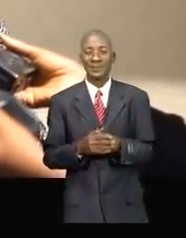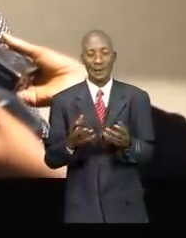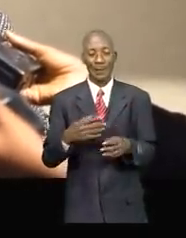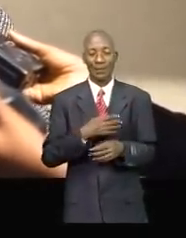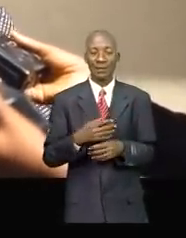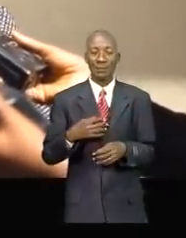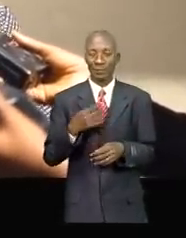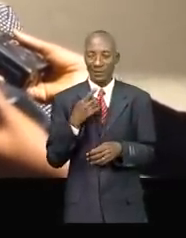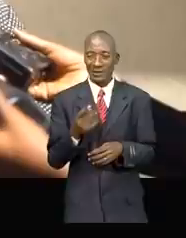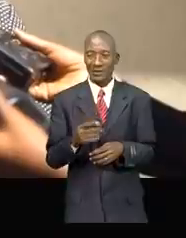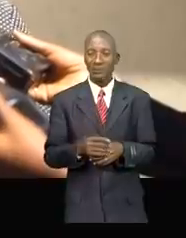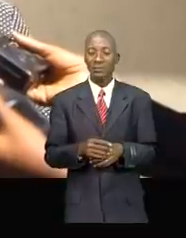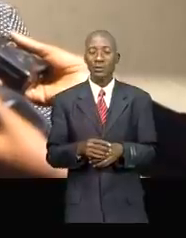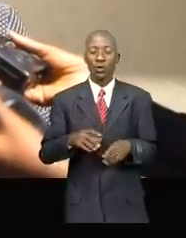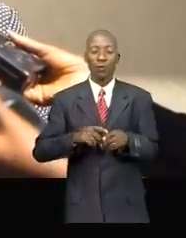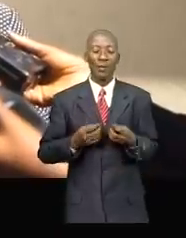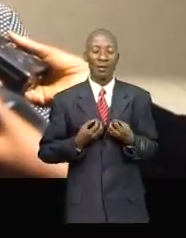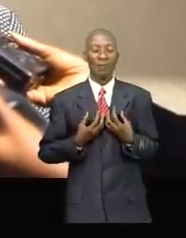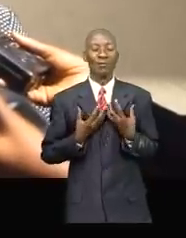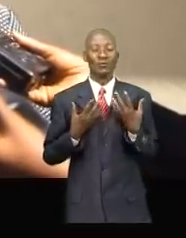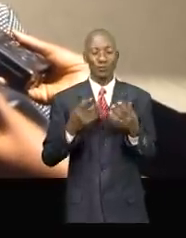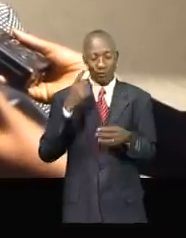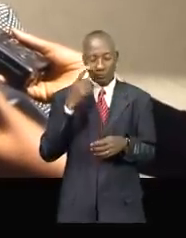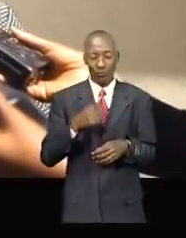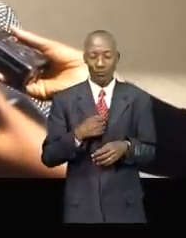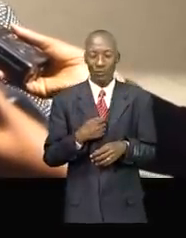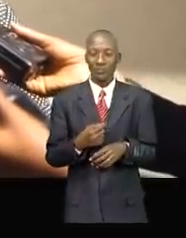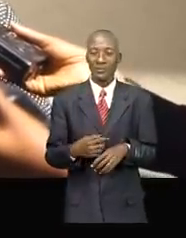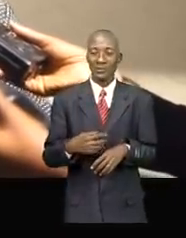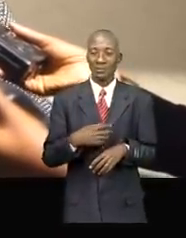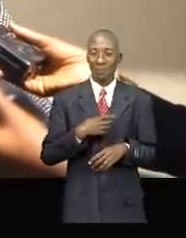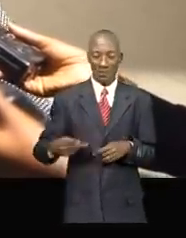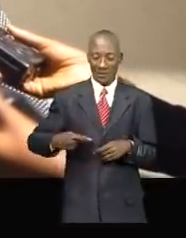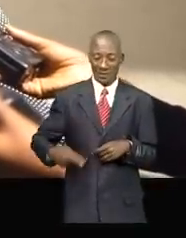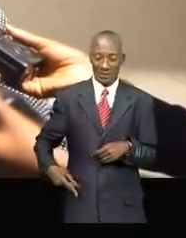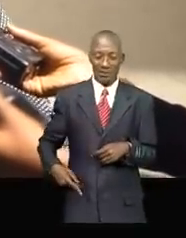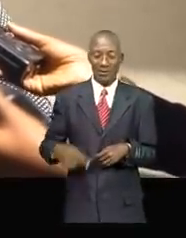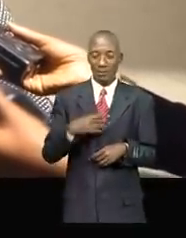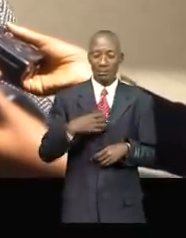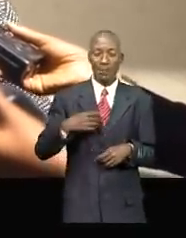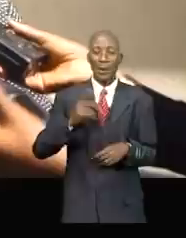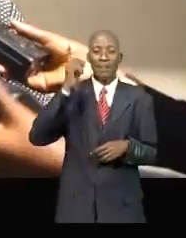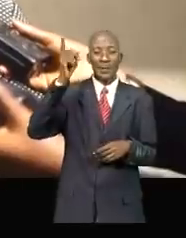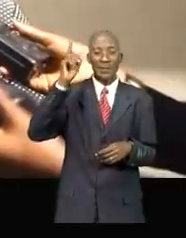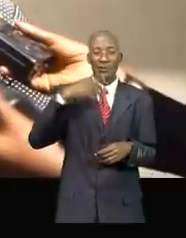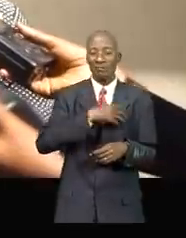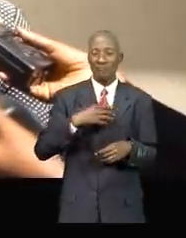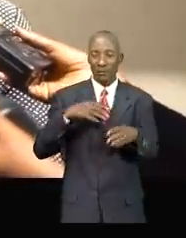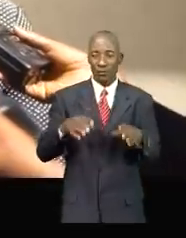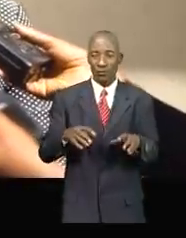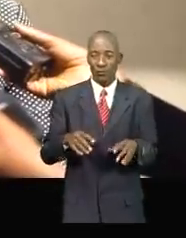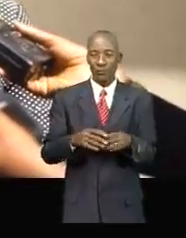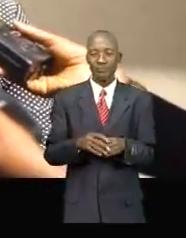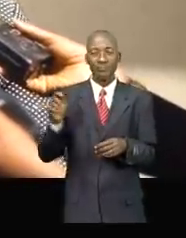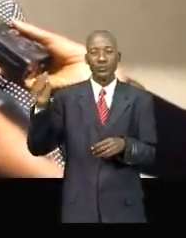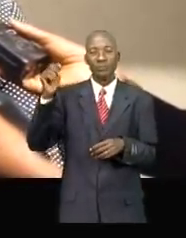sont honorées de cette manière-là. Que la première dame pense à honorer une femme de la pensée. En ce jour,